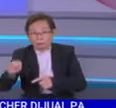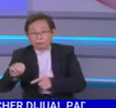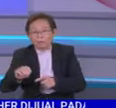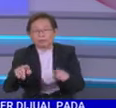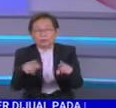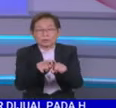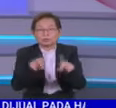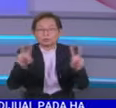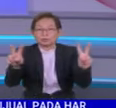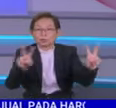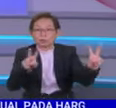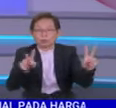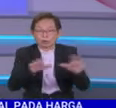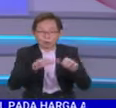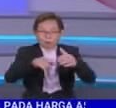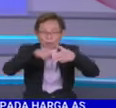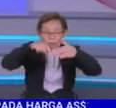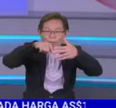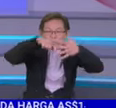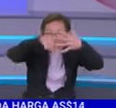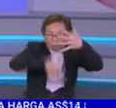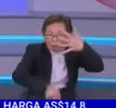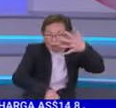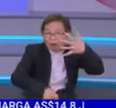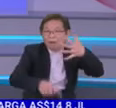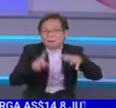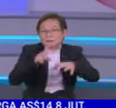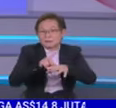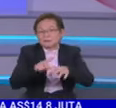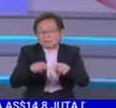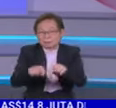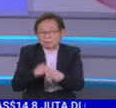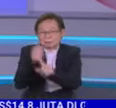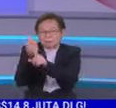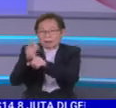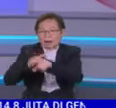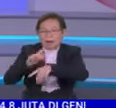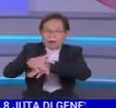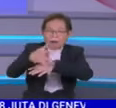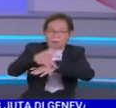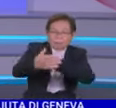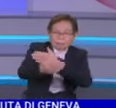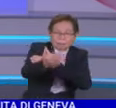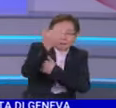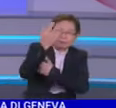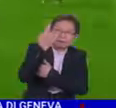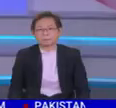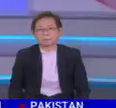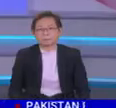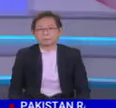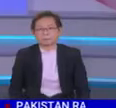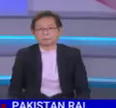dua sama oleh pasukan kelompok bawahan Augsburg di laman sendiri awal pagi tadi.